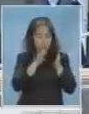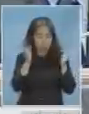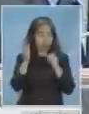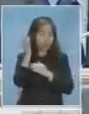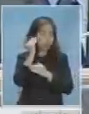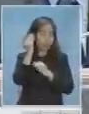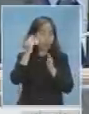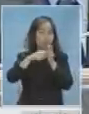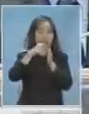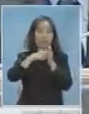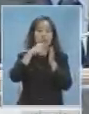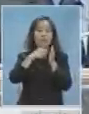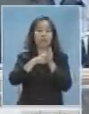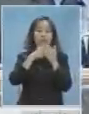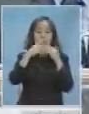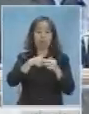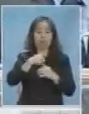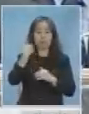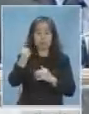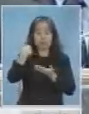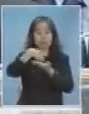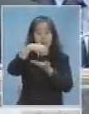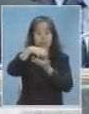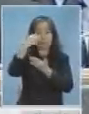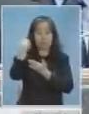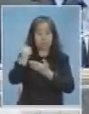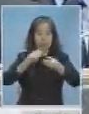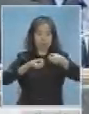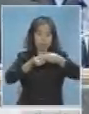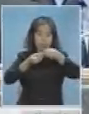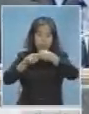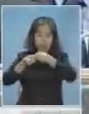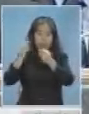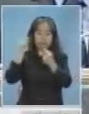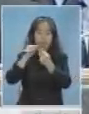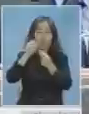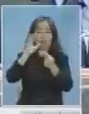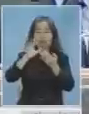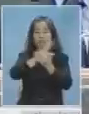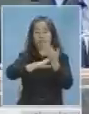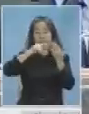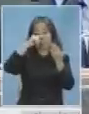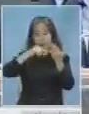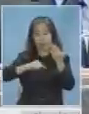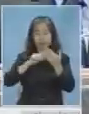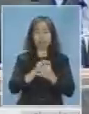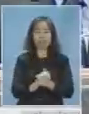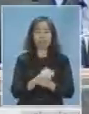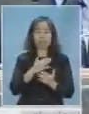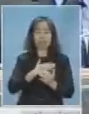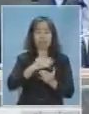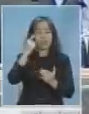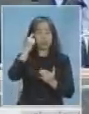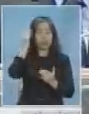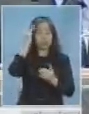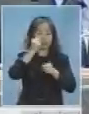ประเด็นที่ผมได้นำเรียนแล้วคิดกันเพื่อชาติเพื่อบ้านเพื่อเมืองแล้วถ้าเป็นอย่างนี้ผมคิดว่าประเท